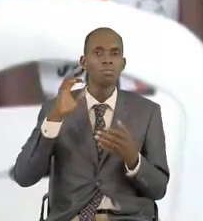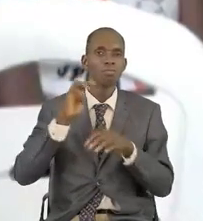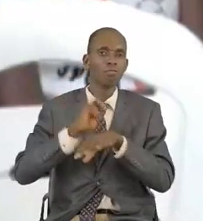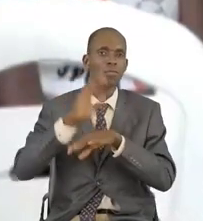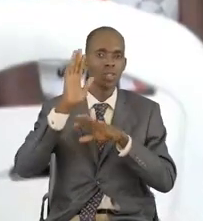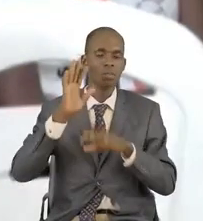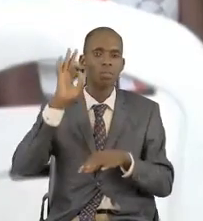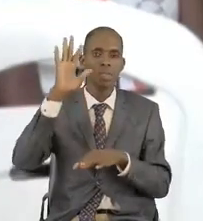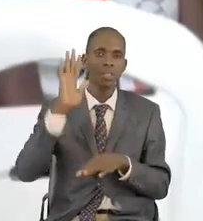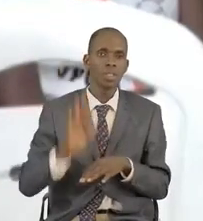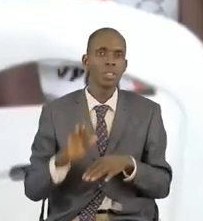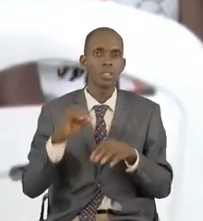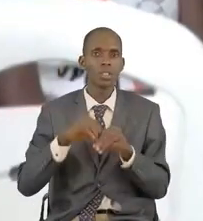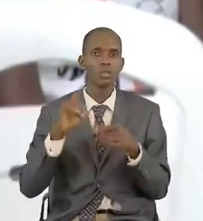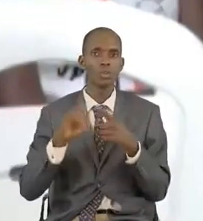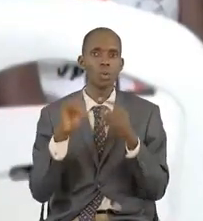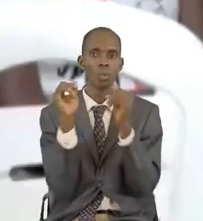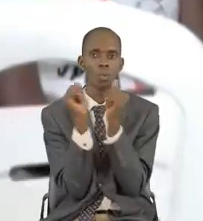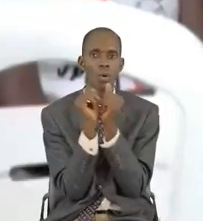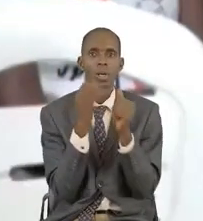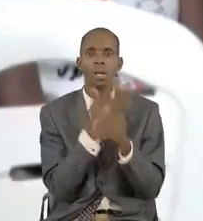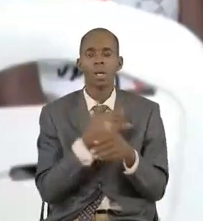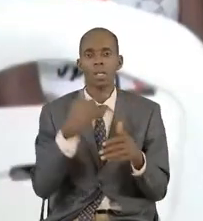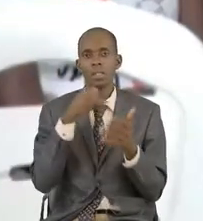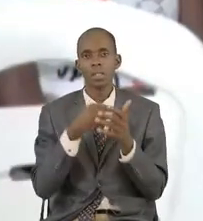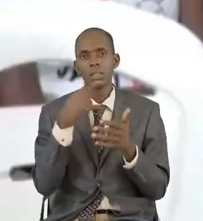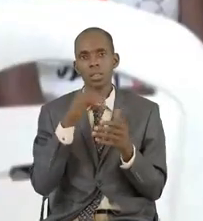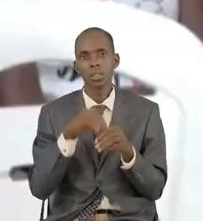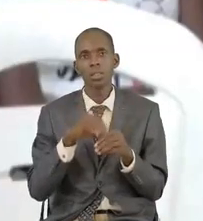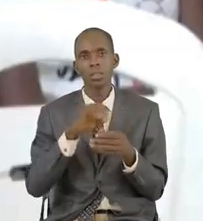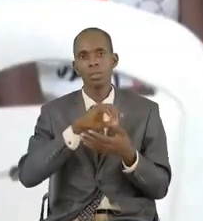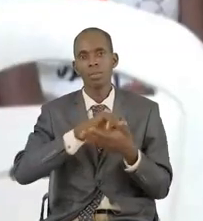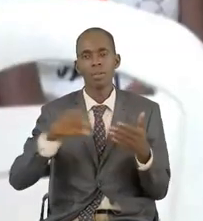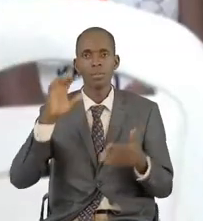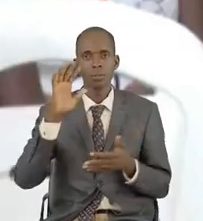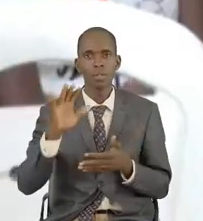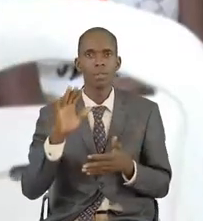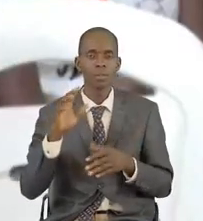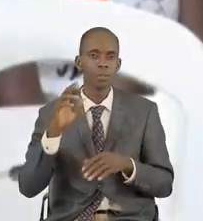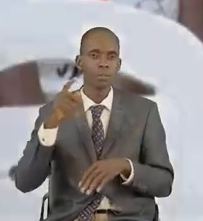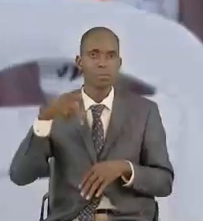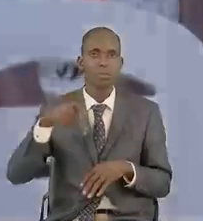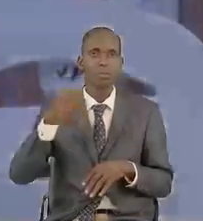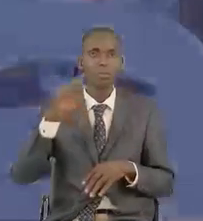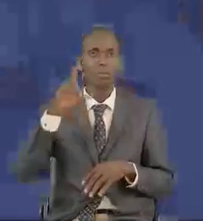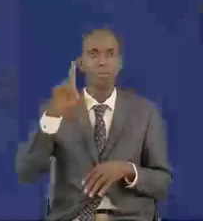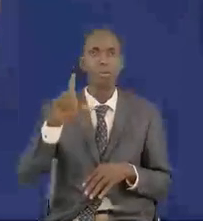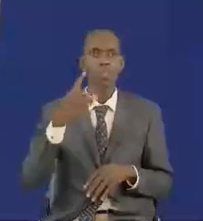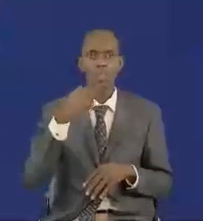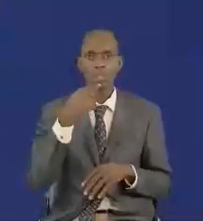nous assainir et le verset 5 dit l'apôtre Paul dit nous ne leur